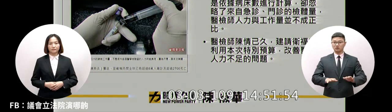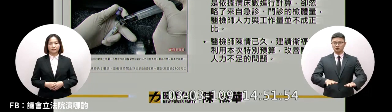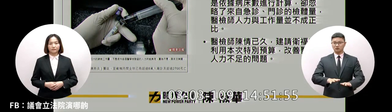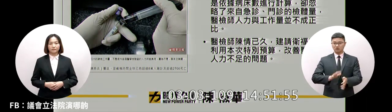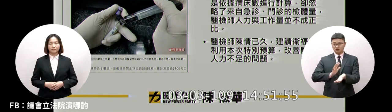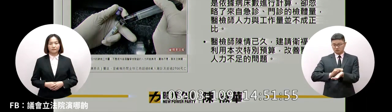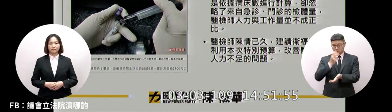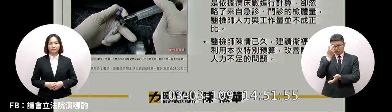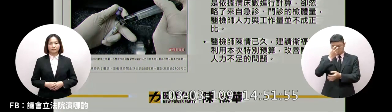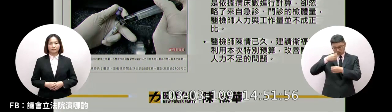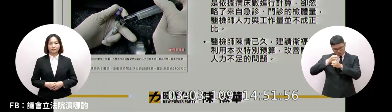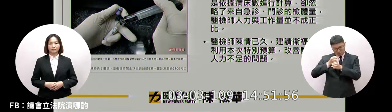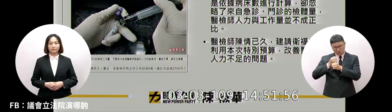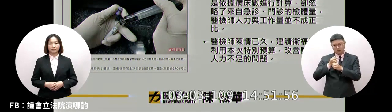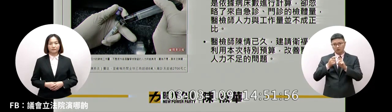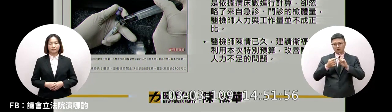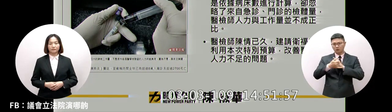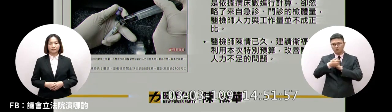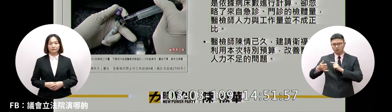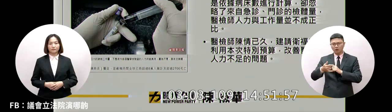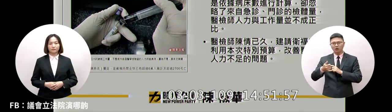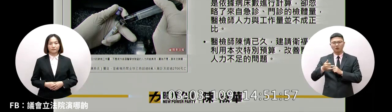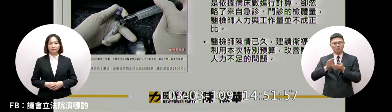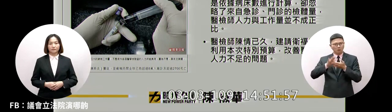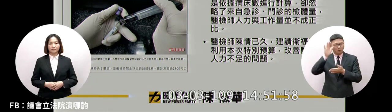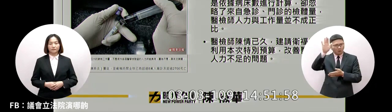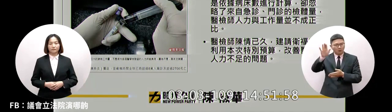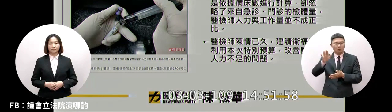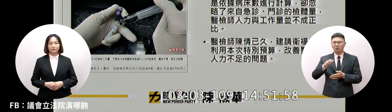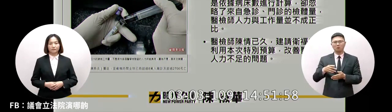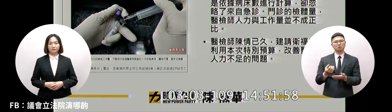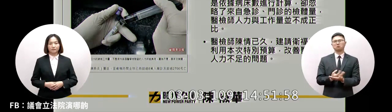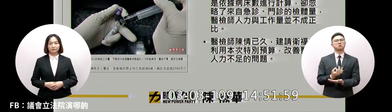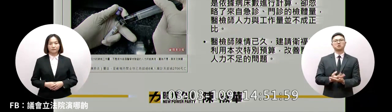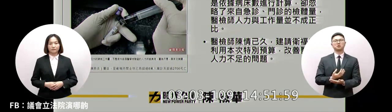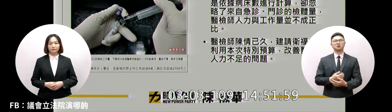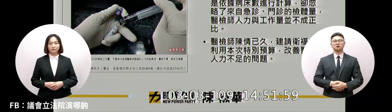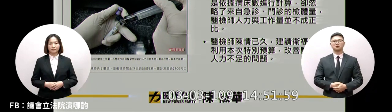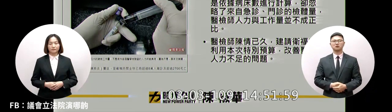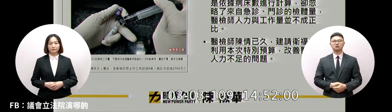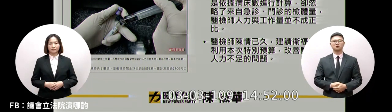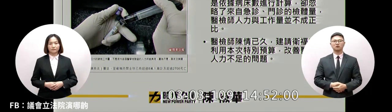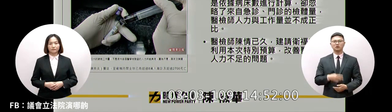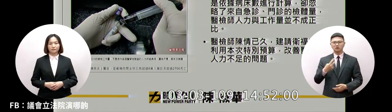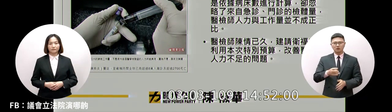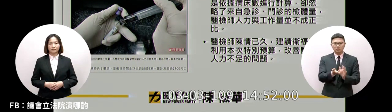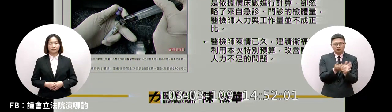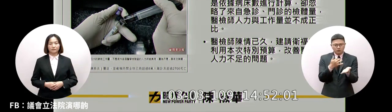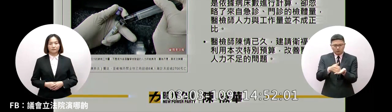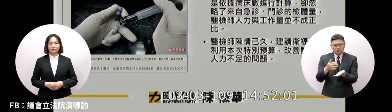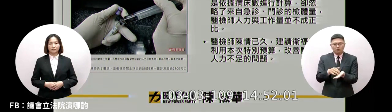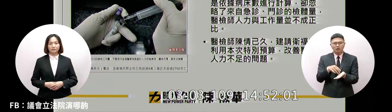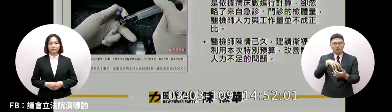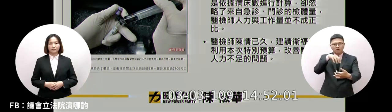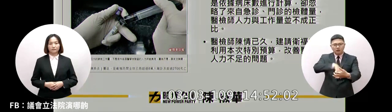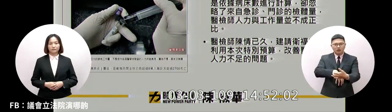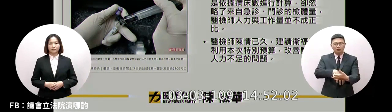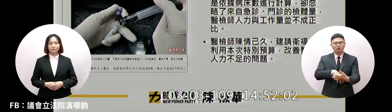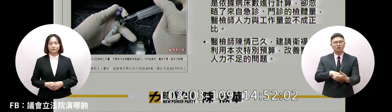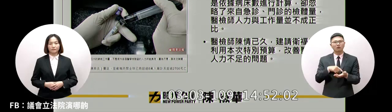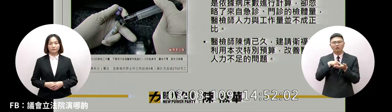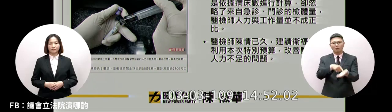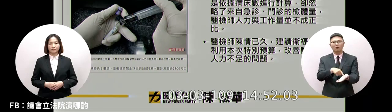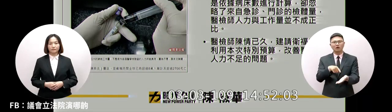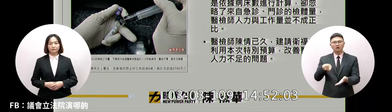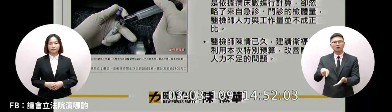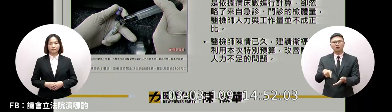的人力明显可能未来会更不足，那在看到预算编列里面是没有编这个，